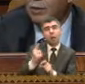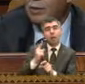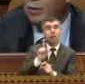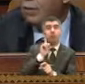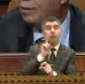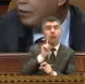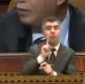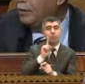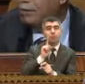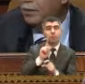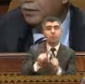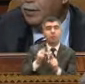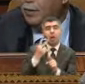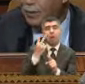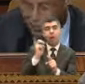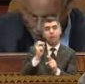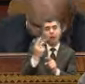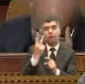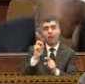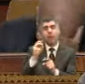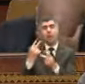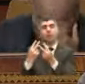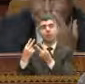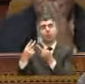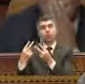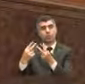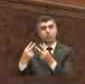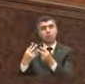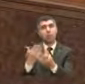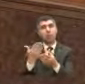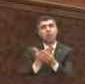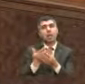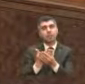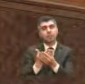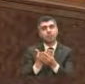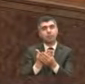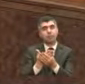الموعد ديالها حتى 2022، وعندي الملف ديالها هو السيد الوزير